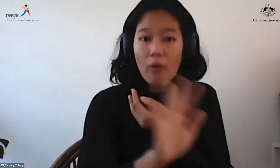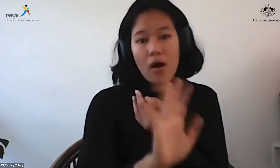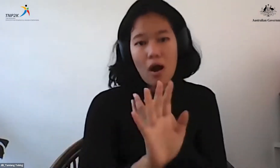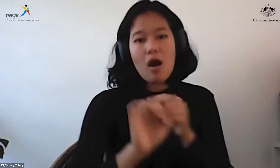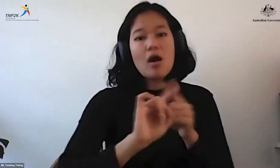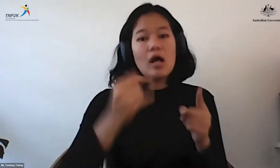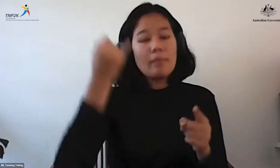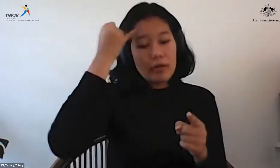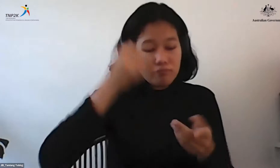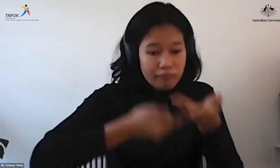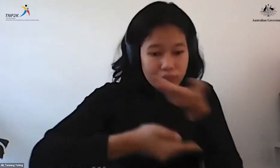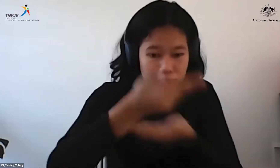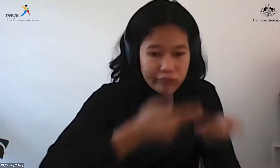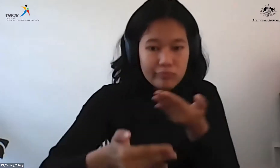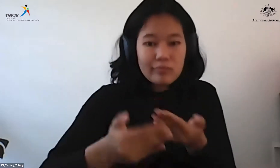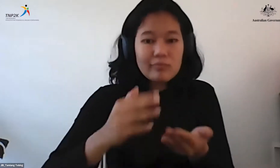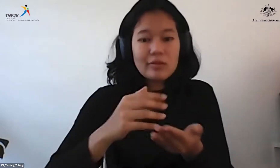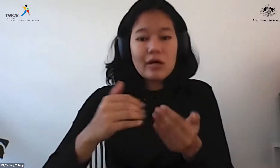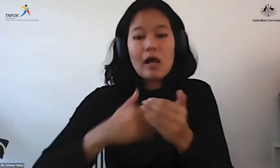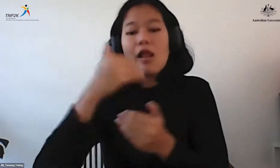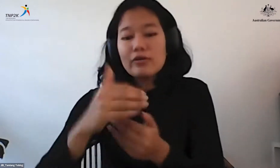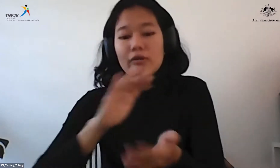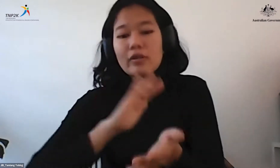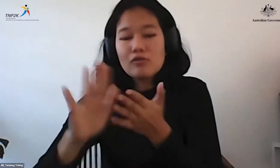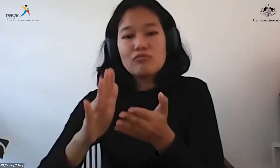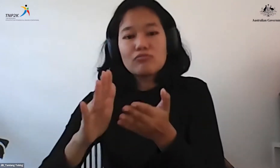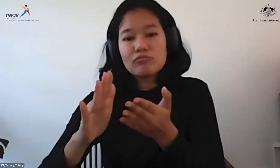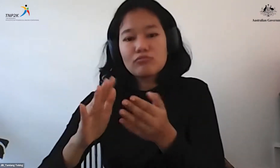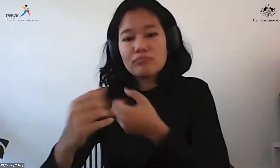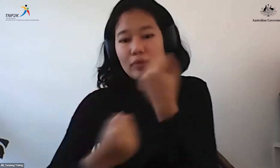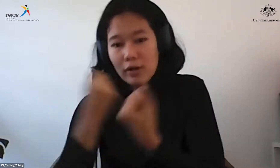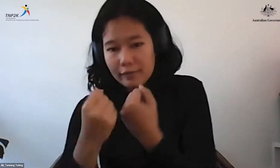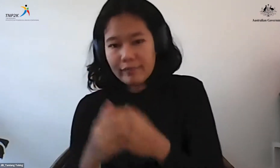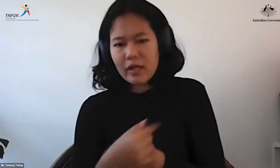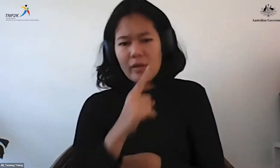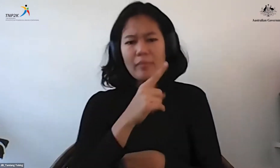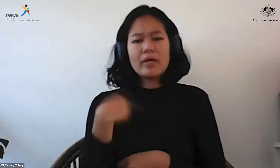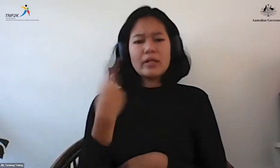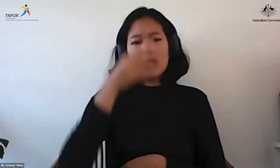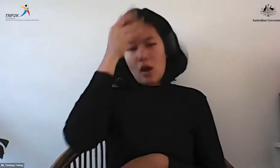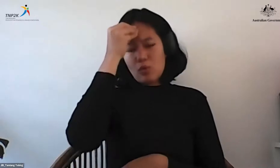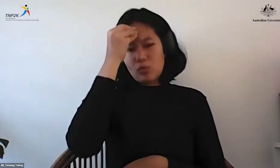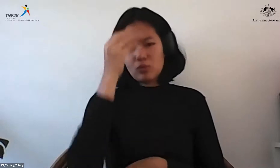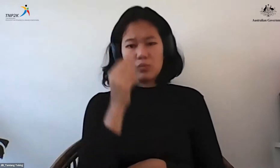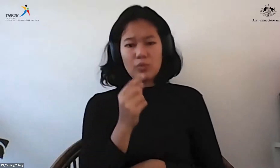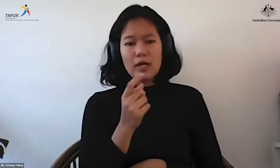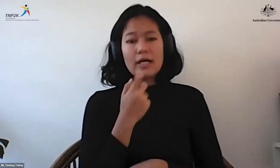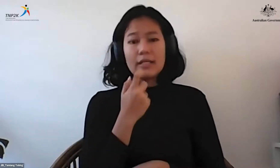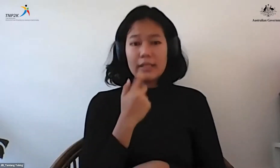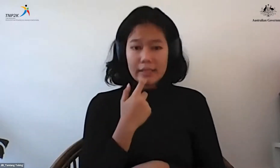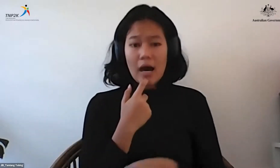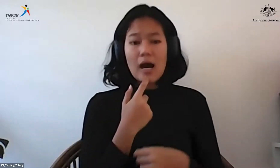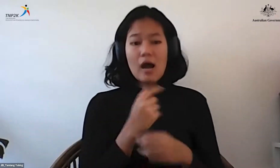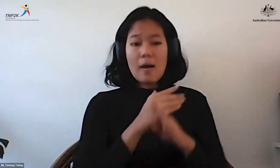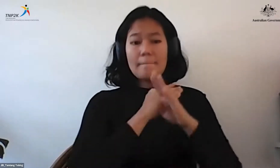kemudian berlanjut sebagai sumber advokasi kebijakan. Ya karena kami mengetahui bahwa dalam penanggulangan kemiskinan ya,